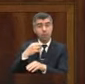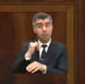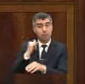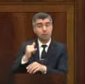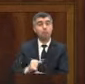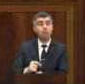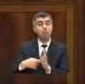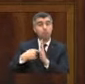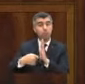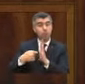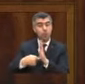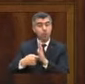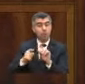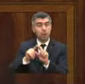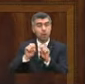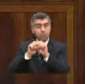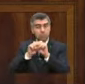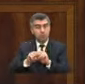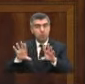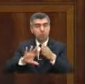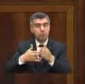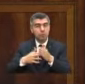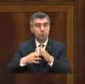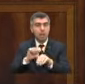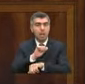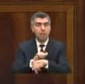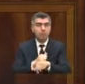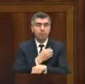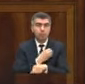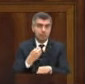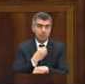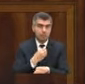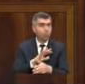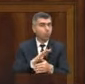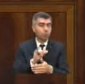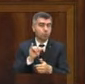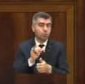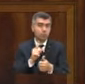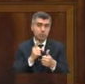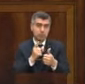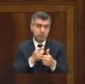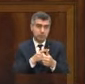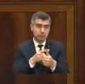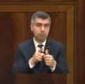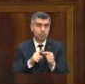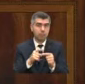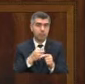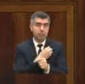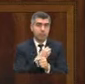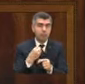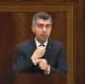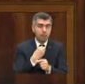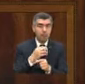مشروع تعميم التغطية الصحية يشمل كما تعرفون أولاً تعميم التأمين الإجباري على الأساسي على